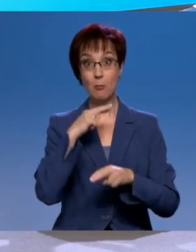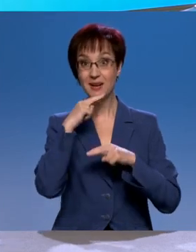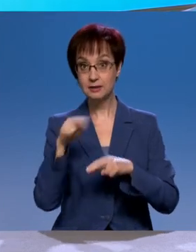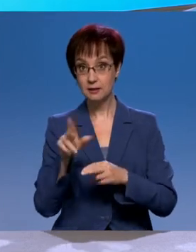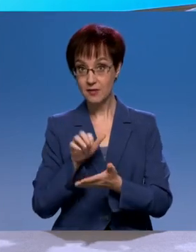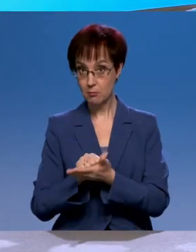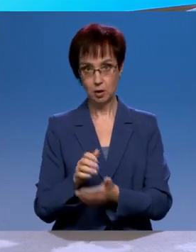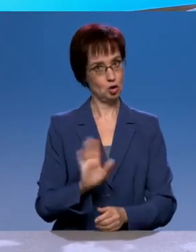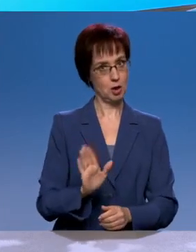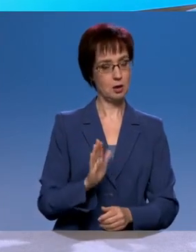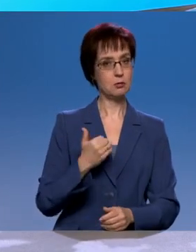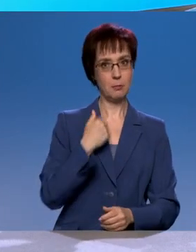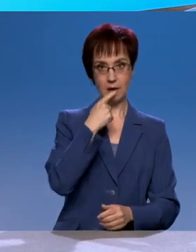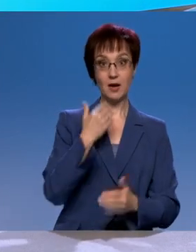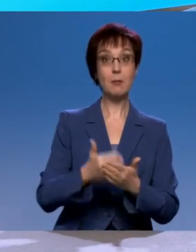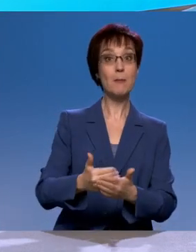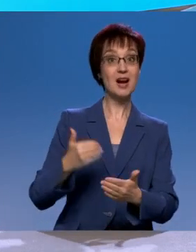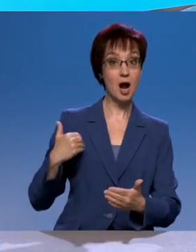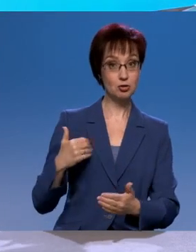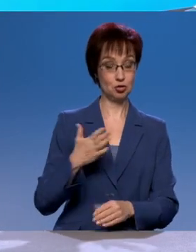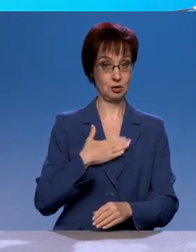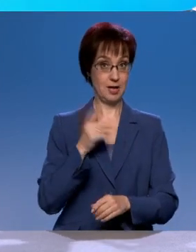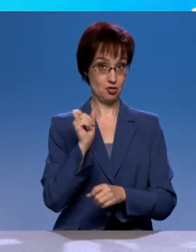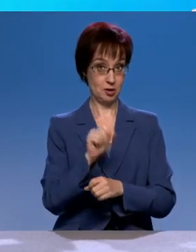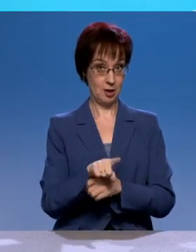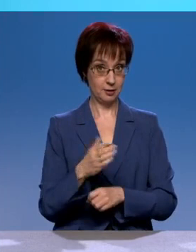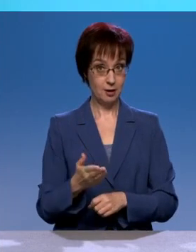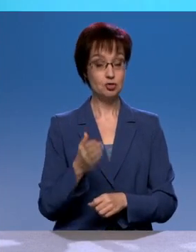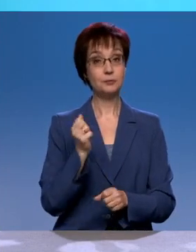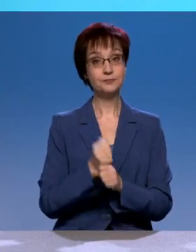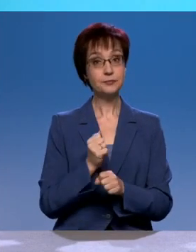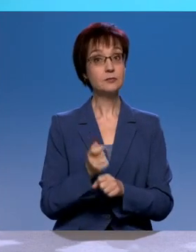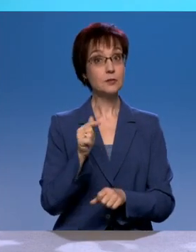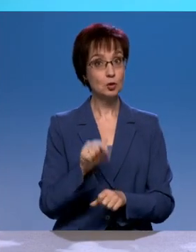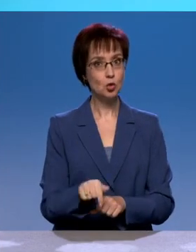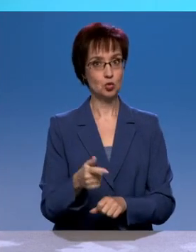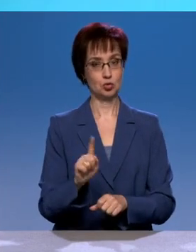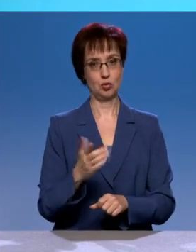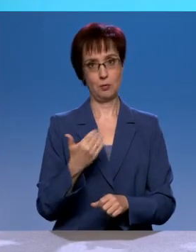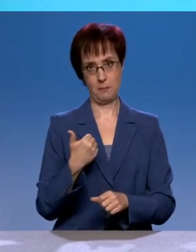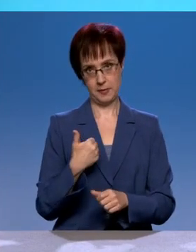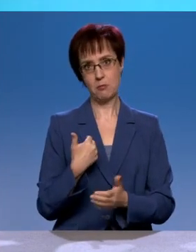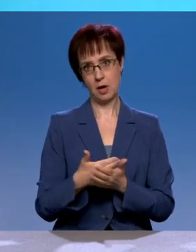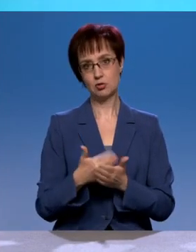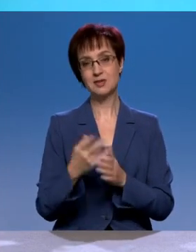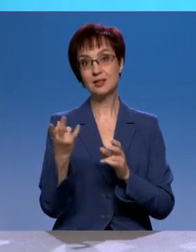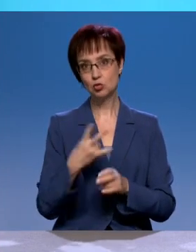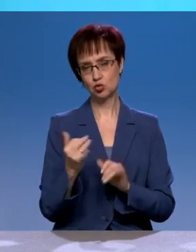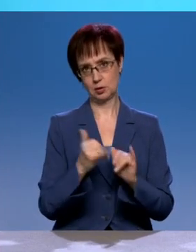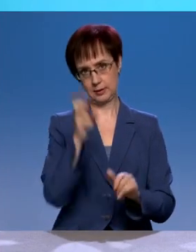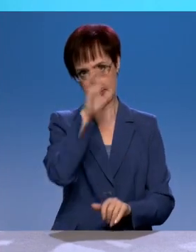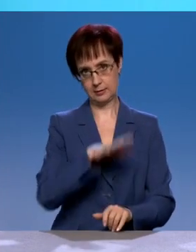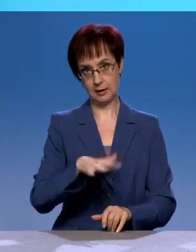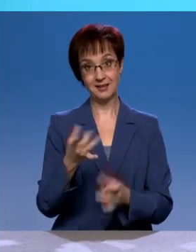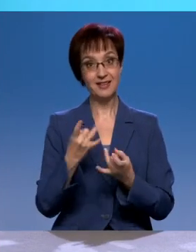угадывать желание начальства, да, а делать то, что, как нам кажется, нужно для страны. Самое главное при этом не